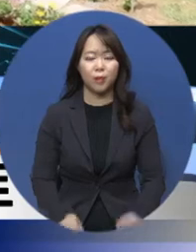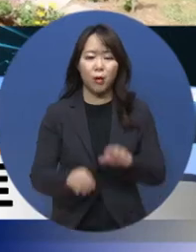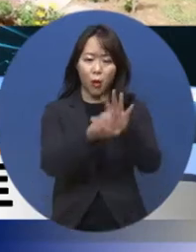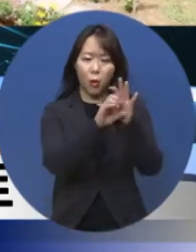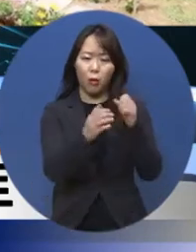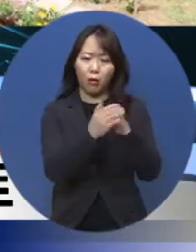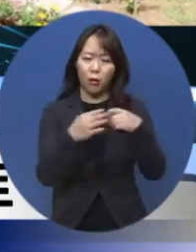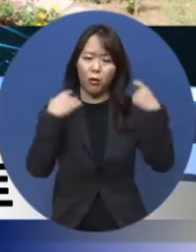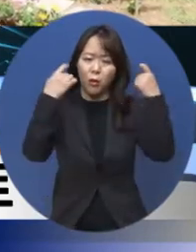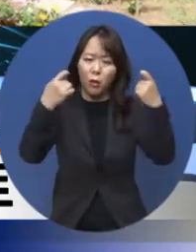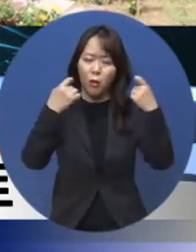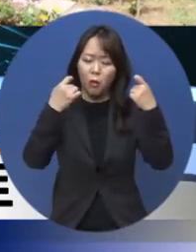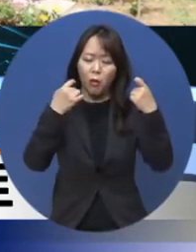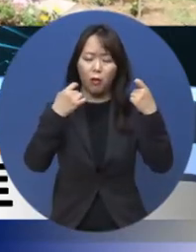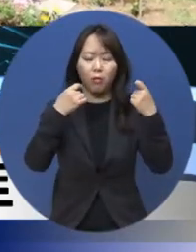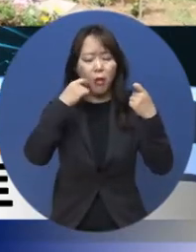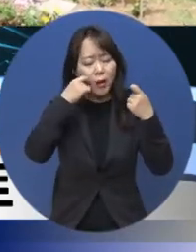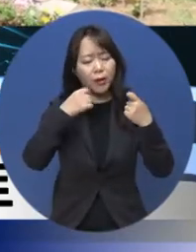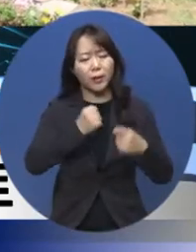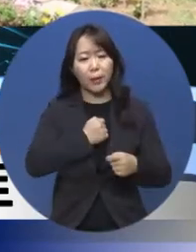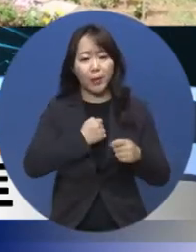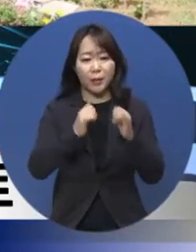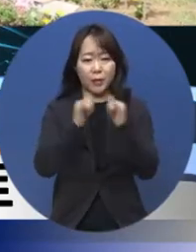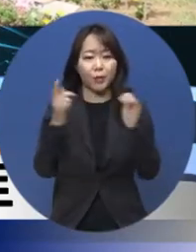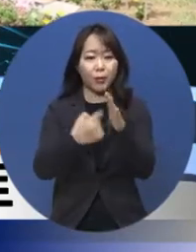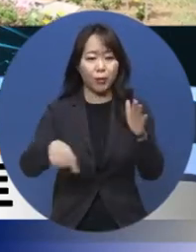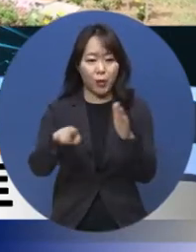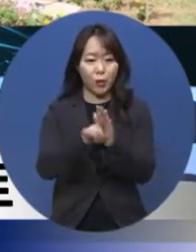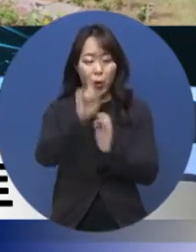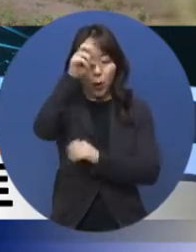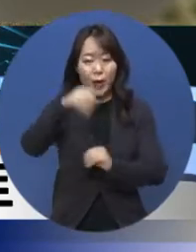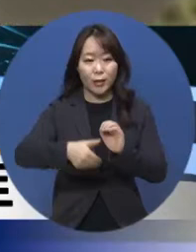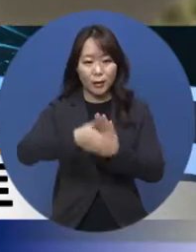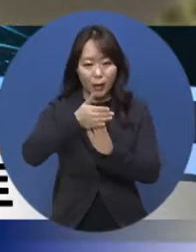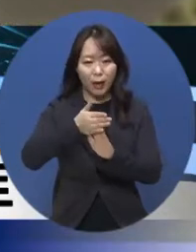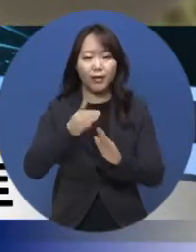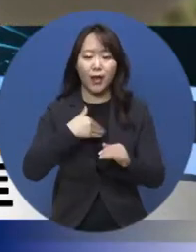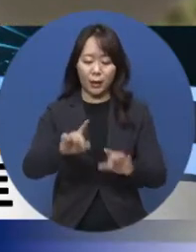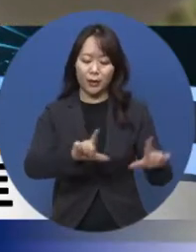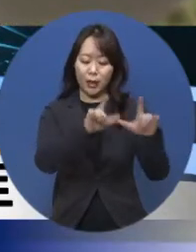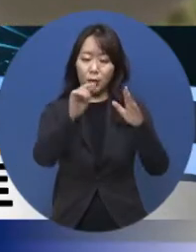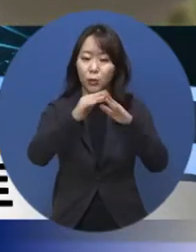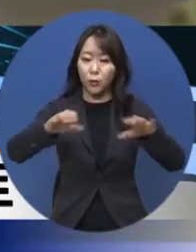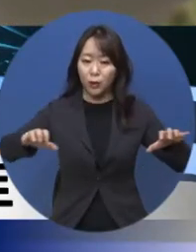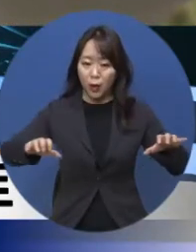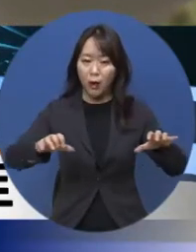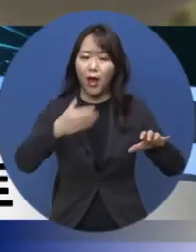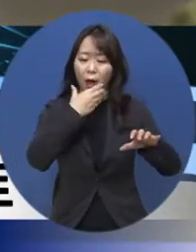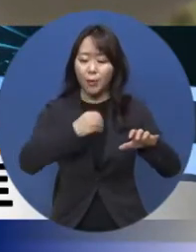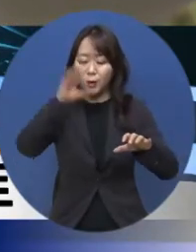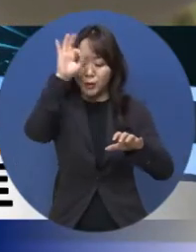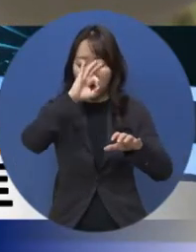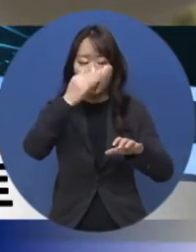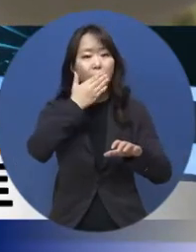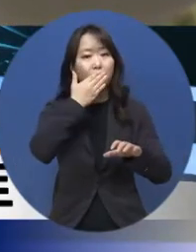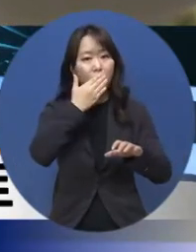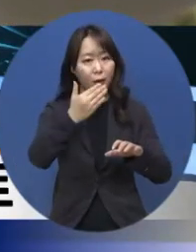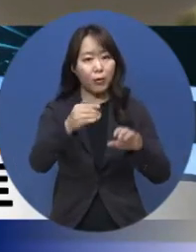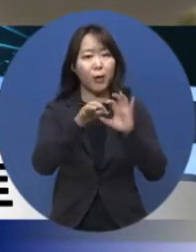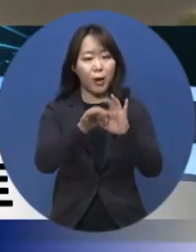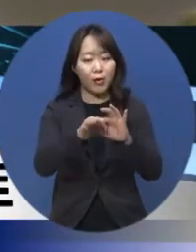코로나19로 여행을 가지 못해 답답한 주민을 위해 고양시가 자신이 살고 있는 동네에서 행복을 찾을 수